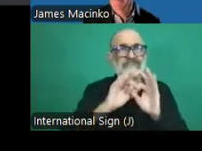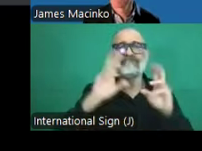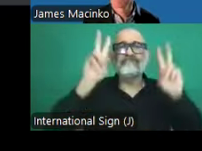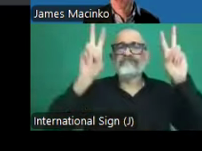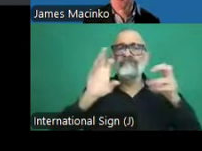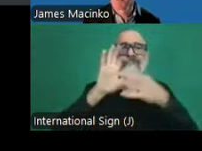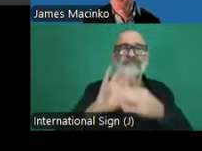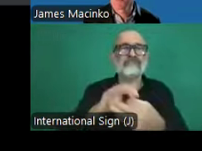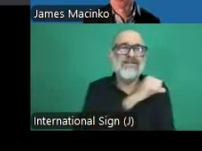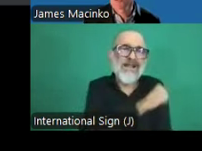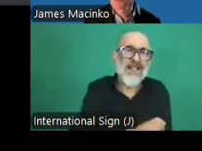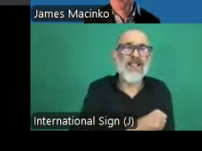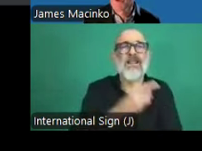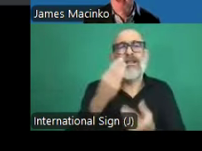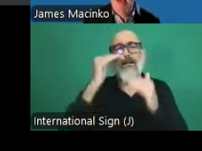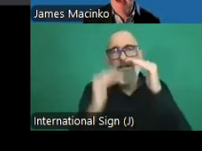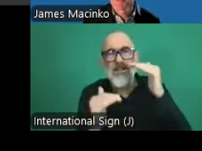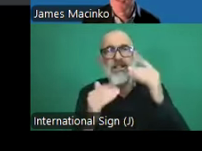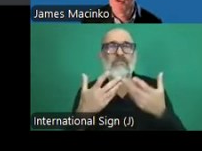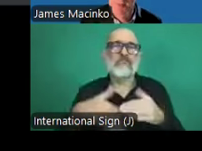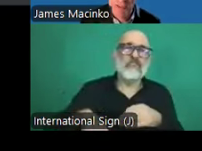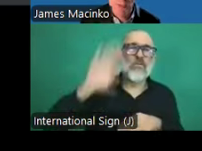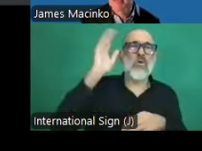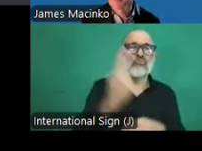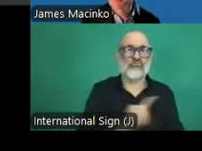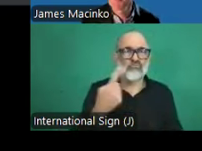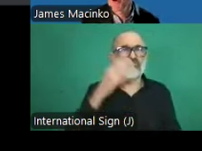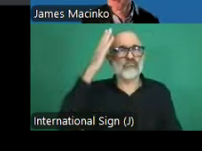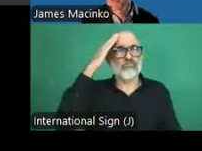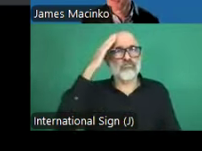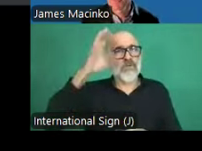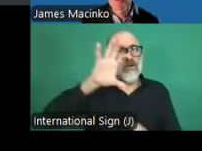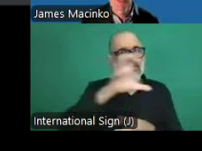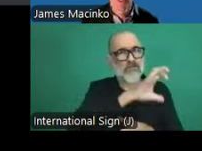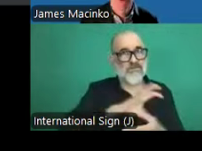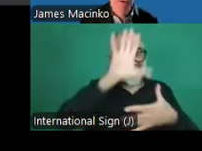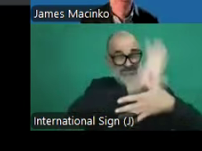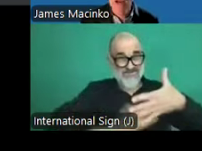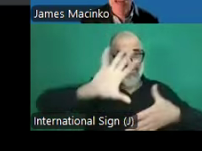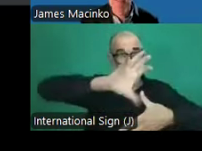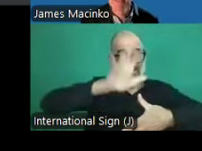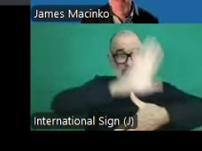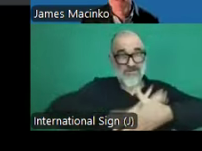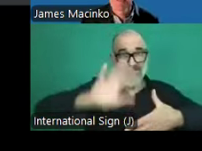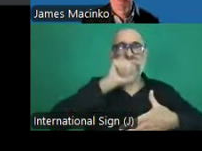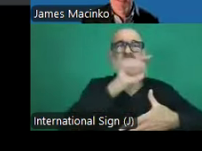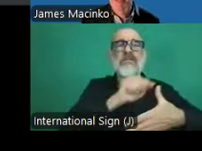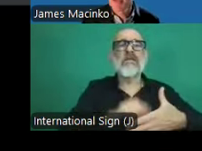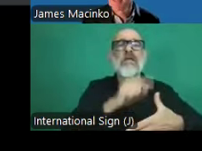des défis pour arriver à cet objectif d'avoir une santé qui